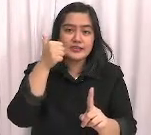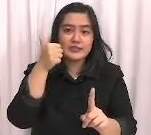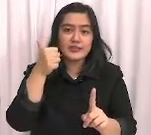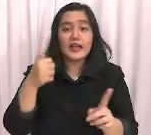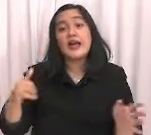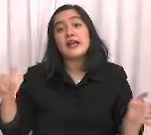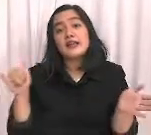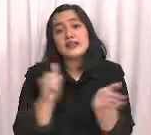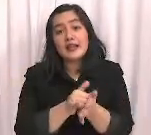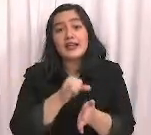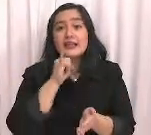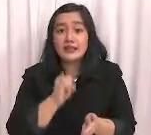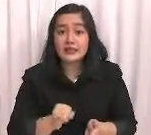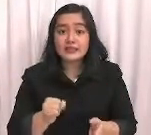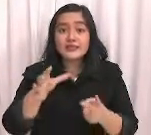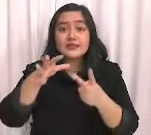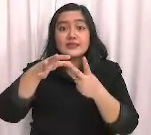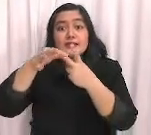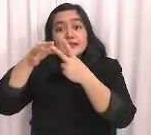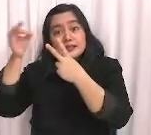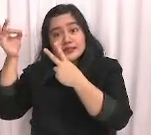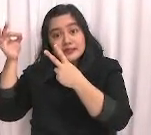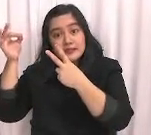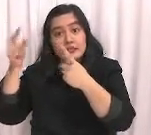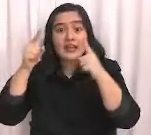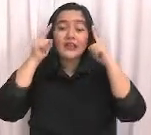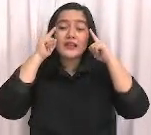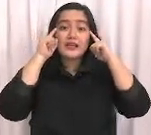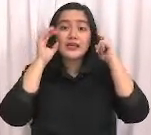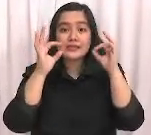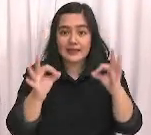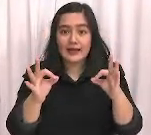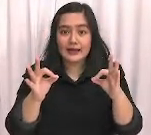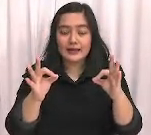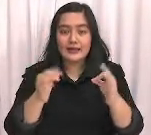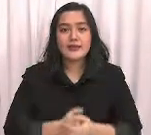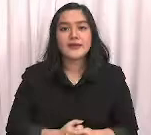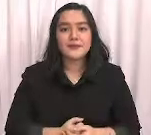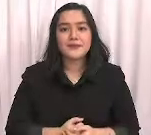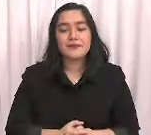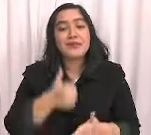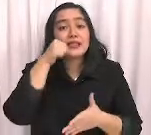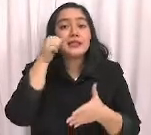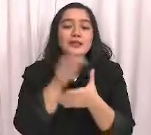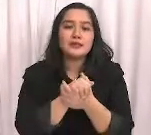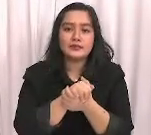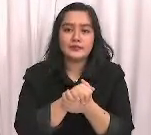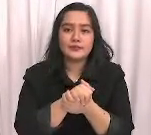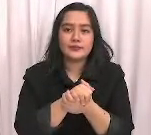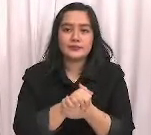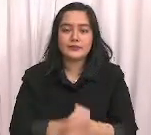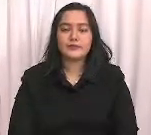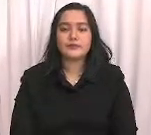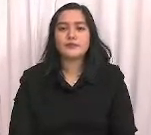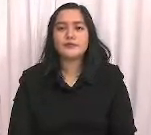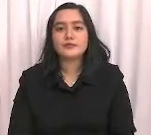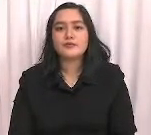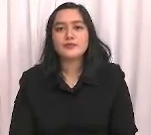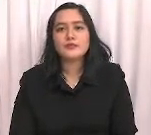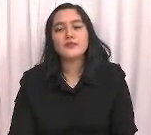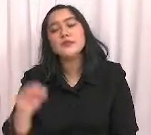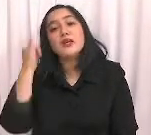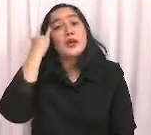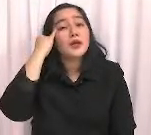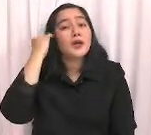pinipili. Pinipili. Kaya itong babaeng ito, meron naman po itong ano eh. Imagine, sa mga susunod